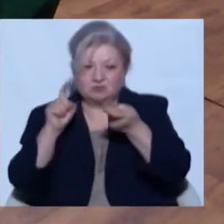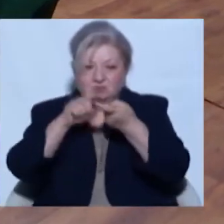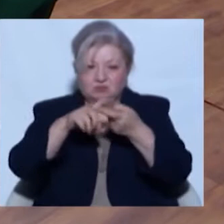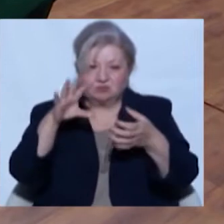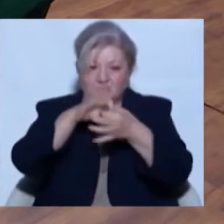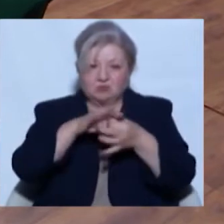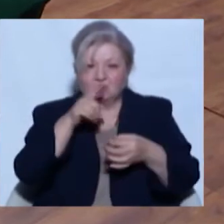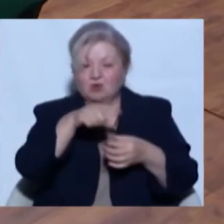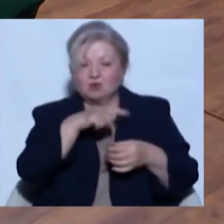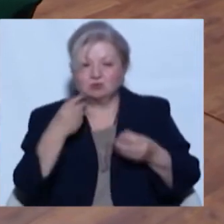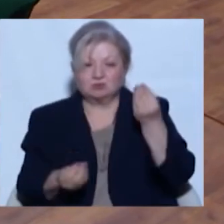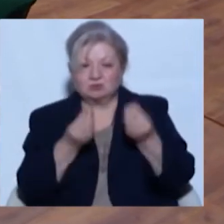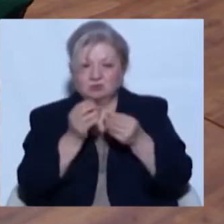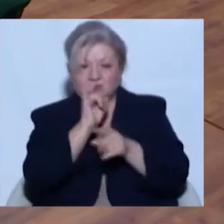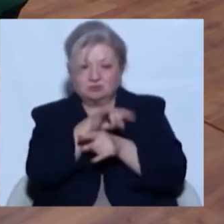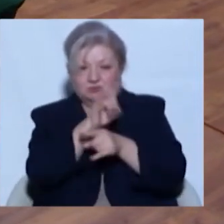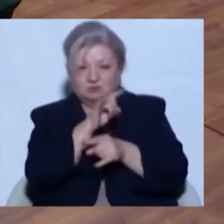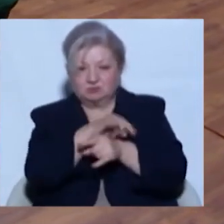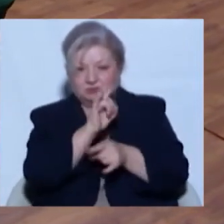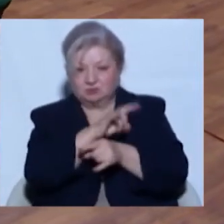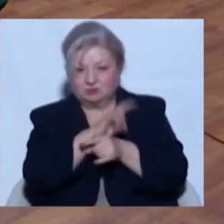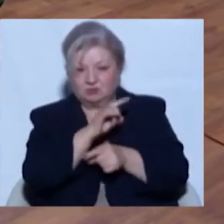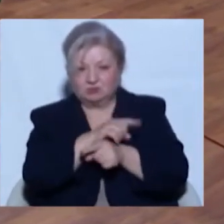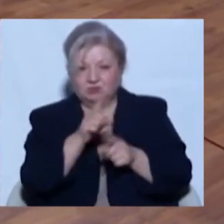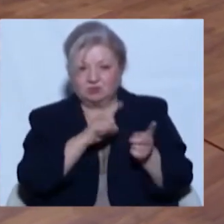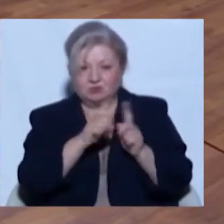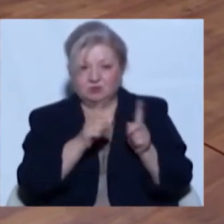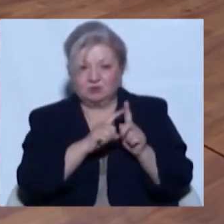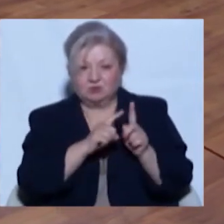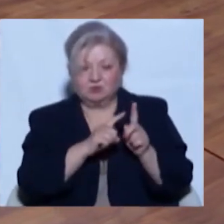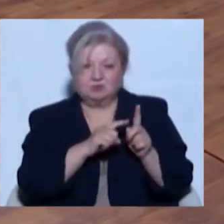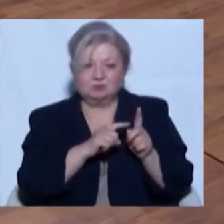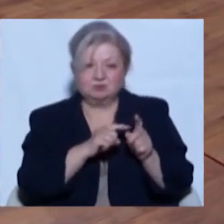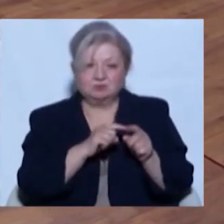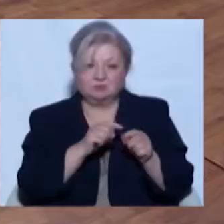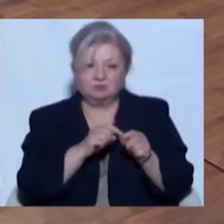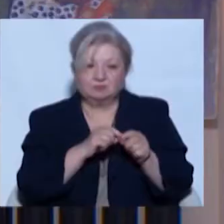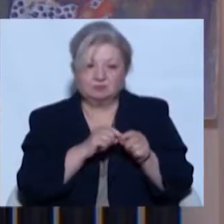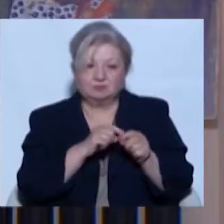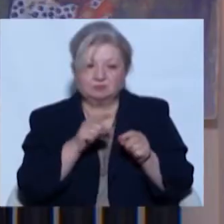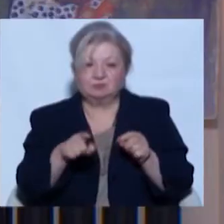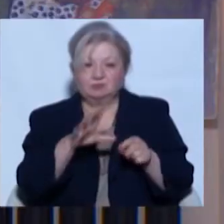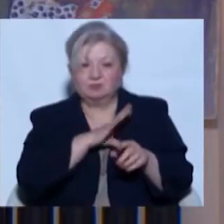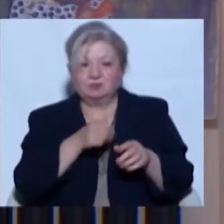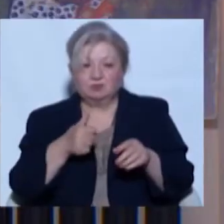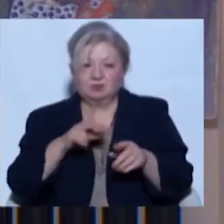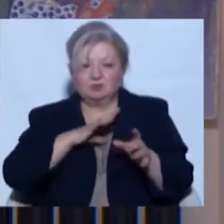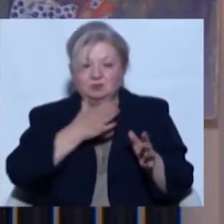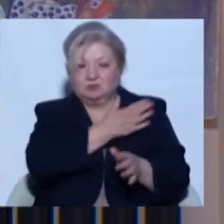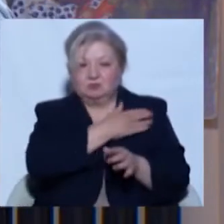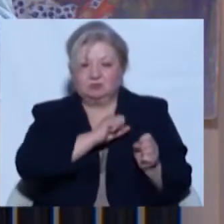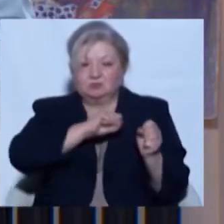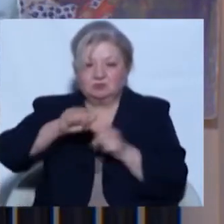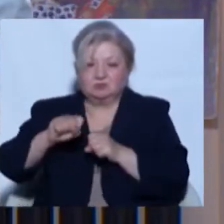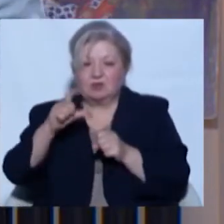თამაშობს ორმაგ თამაშს და ვახტანგ მეფის მემკვიდრეებს დებს ხანდახან ფსონს და მათ უჭერს მხარს, ამით